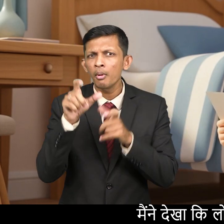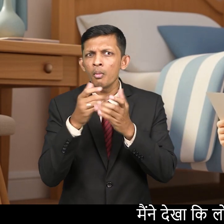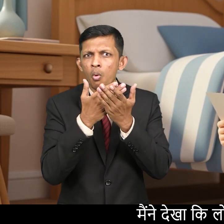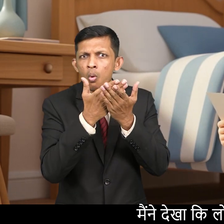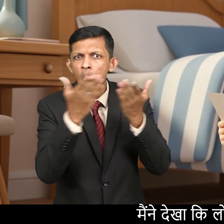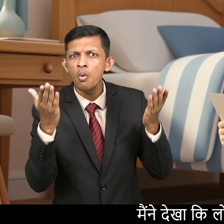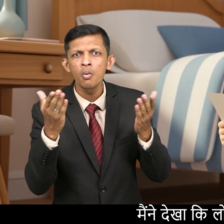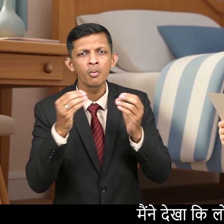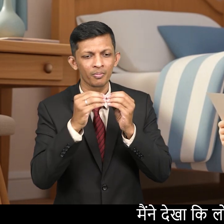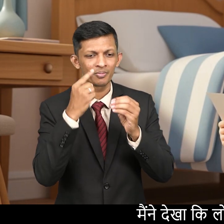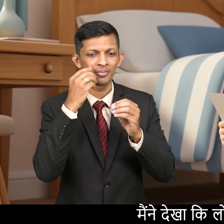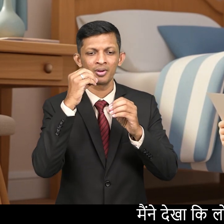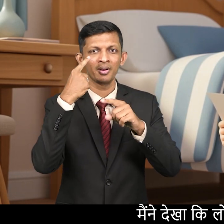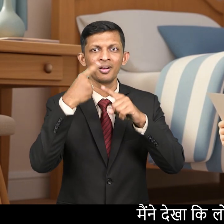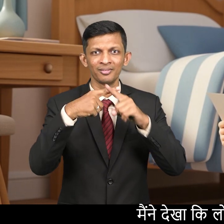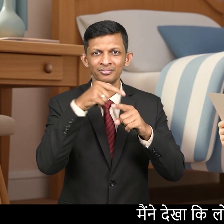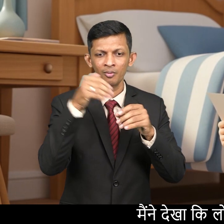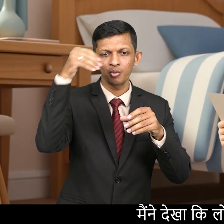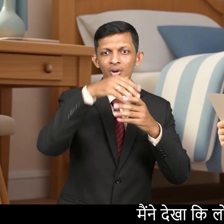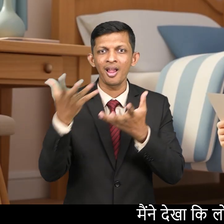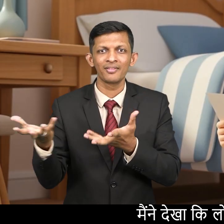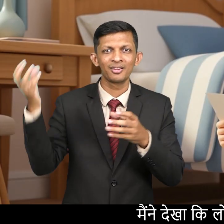लगेज वैन में डाल रहे थे।